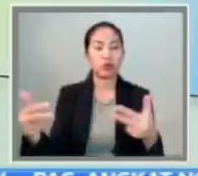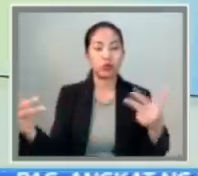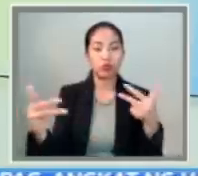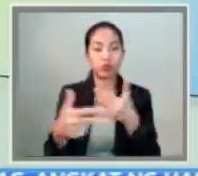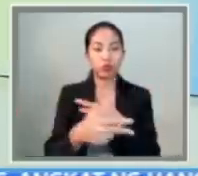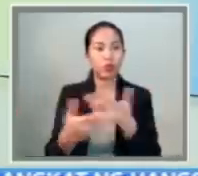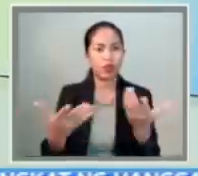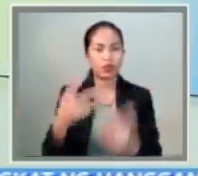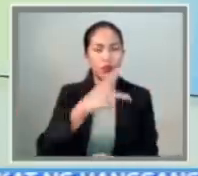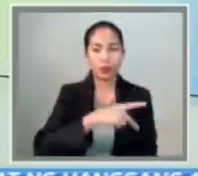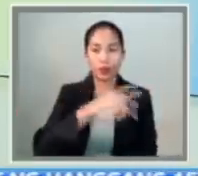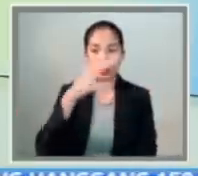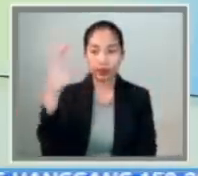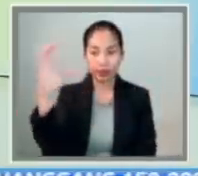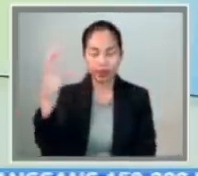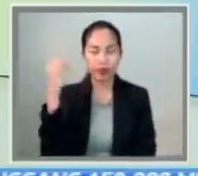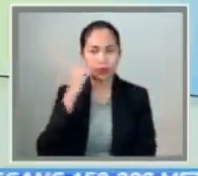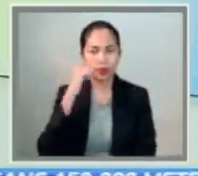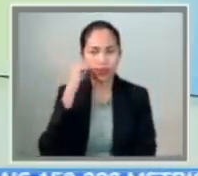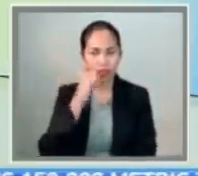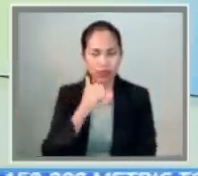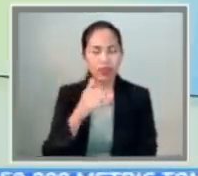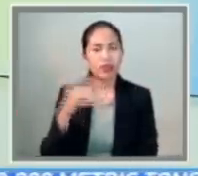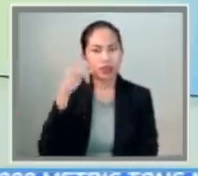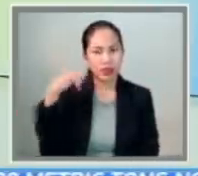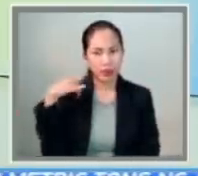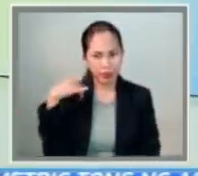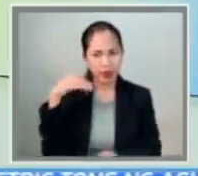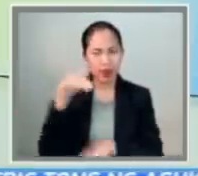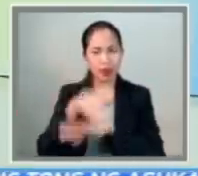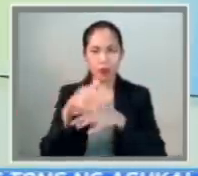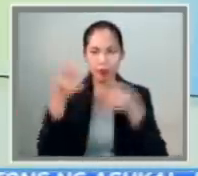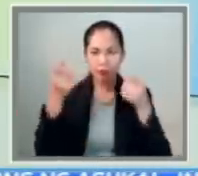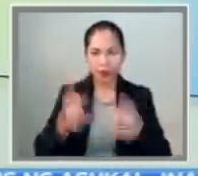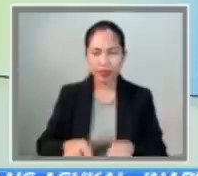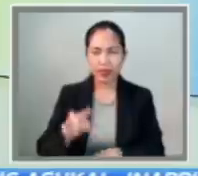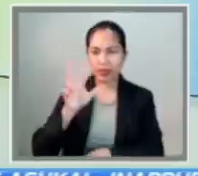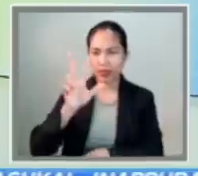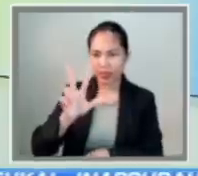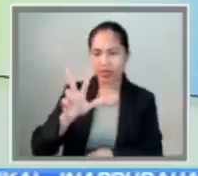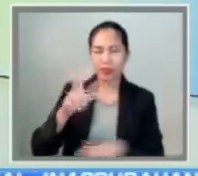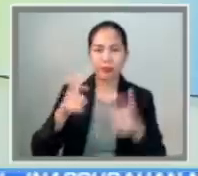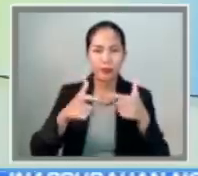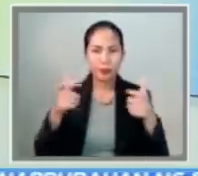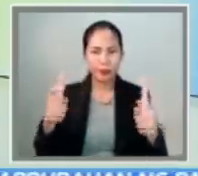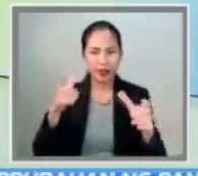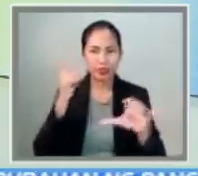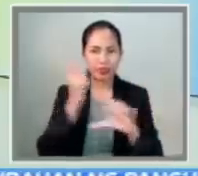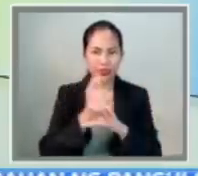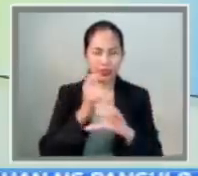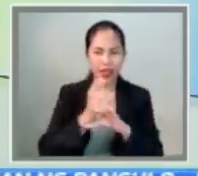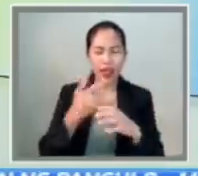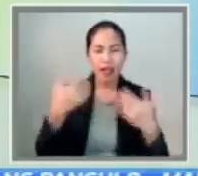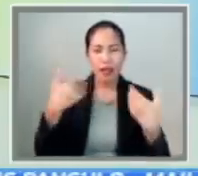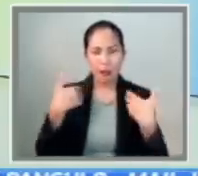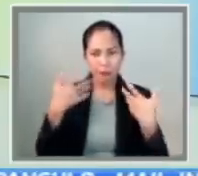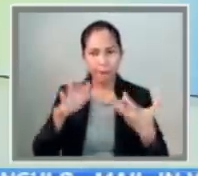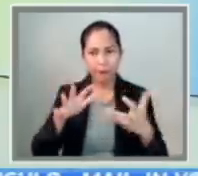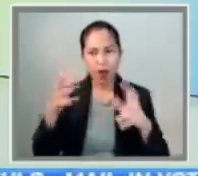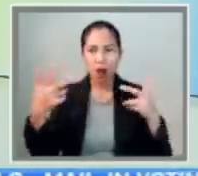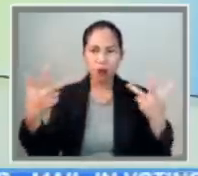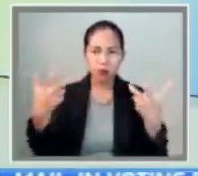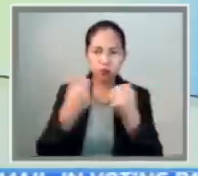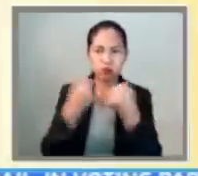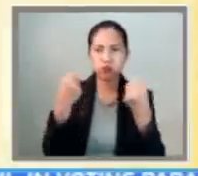roon kagabi kung saan 3 naglalakihang truck ang nagkarambola sa flyover. Ang detalye sa balitang hatid ni Nico